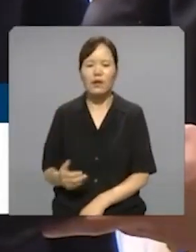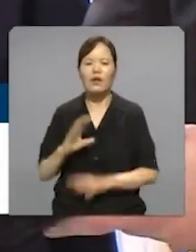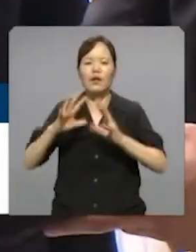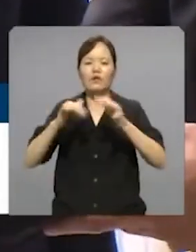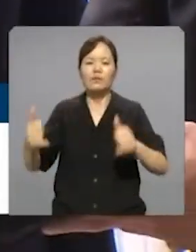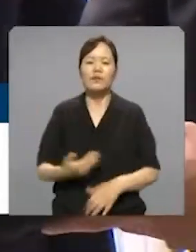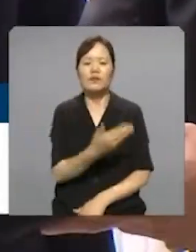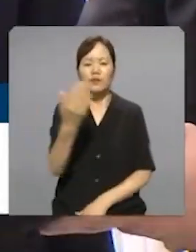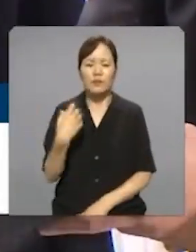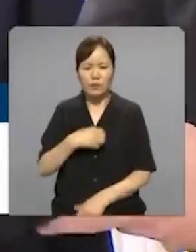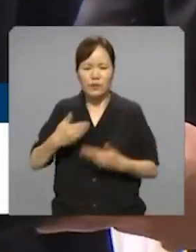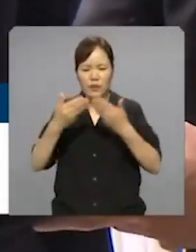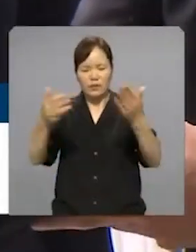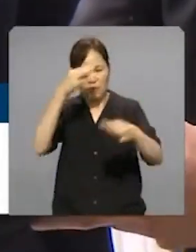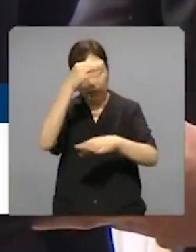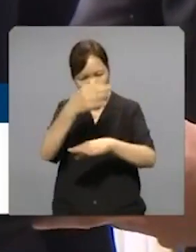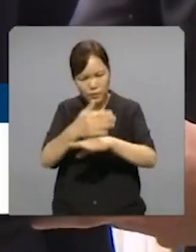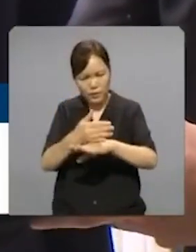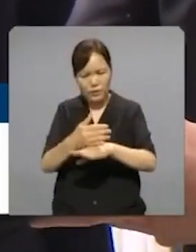것에 대해서 죄송합니다.